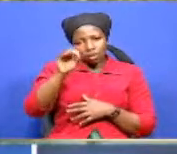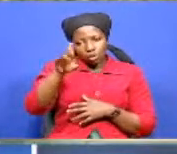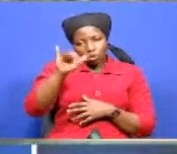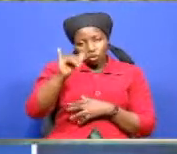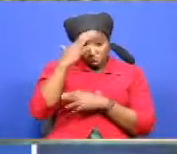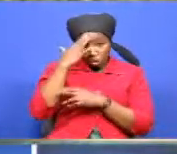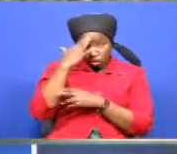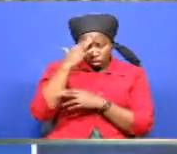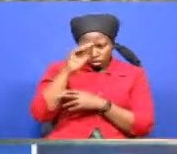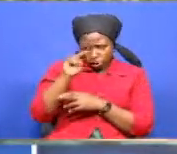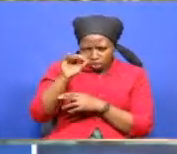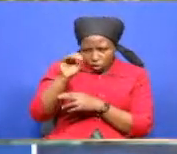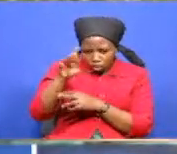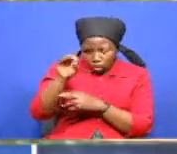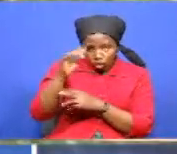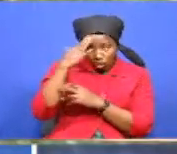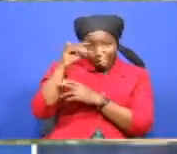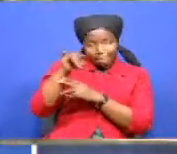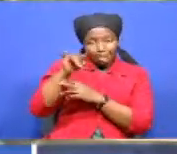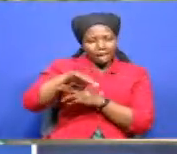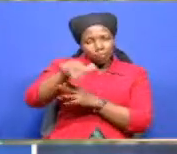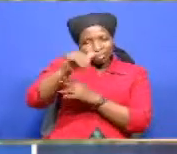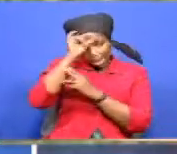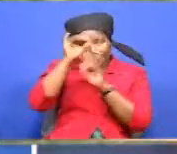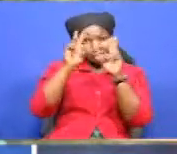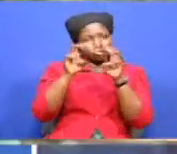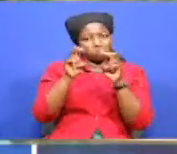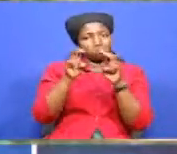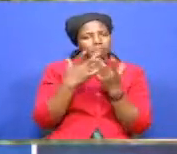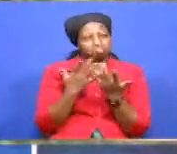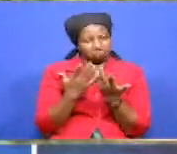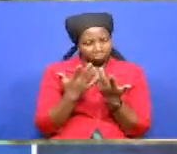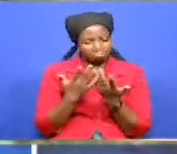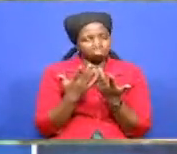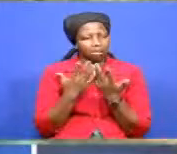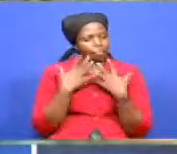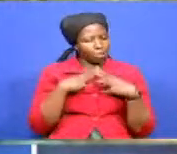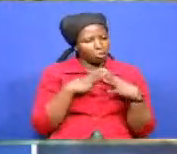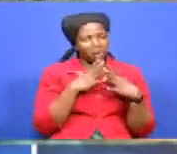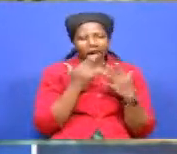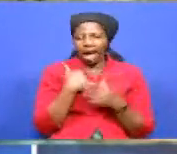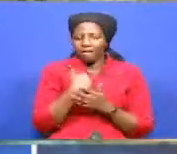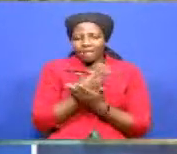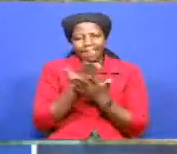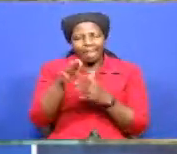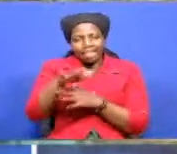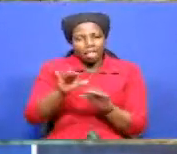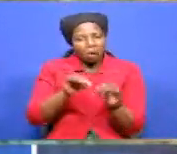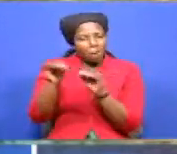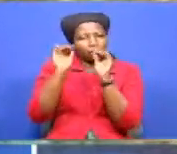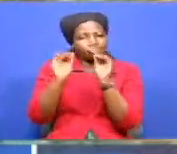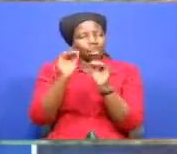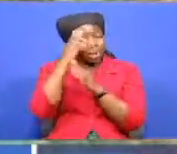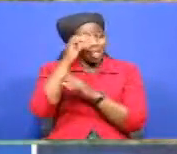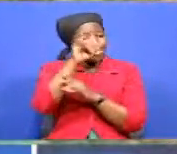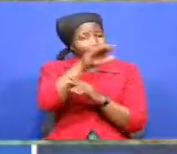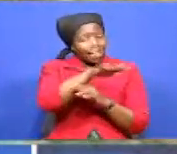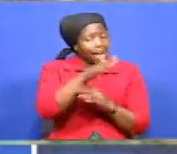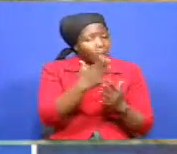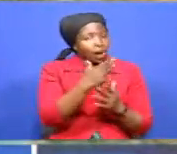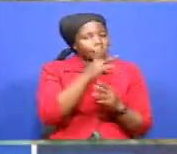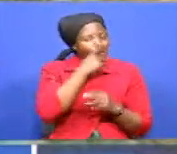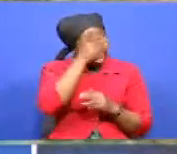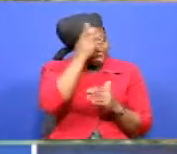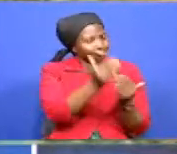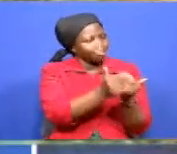hii ni mabo ya county government hawa hakuna pahari wanaesahamia juu hapa ni pahari wathasi wamewalelea